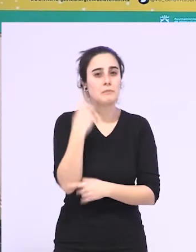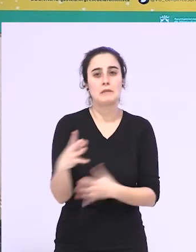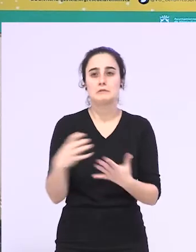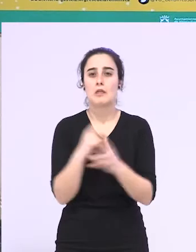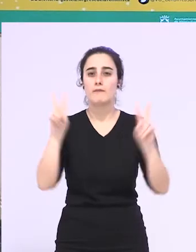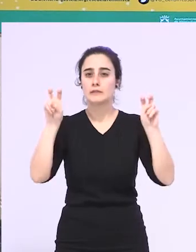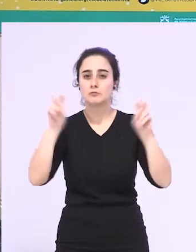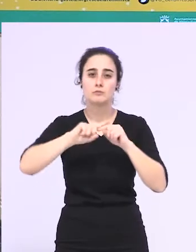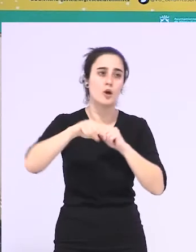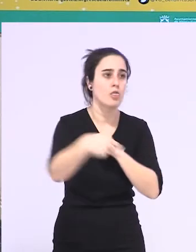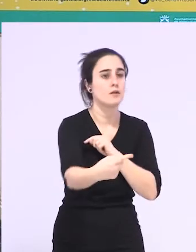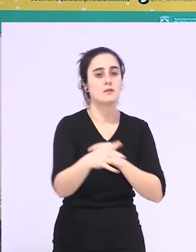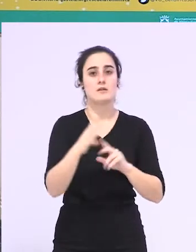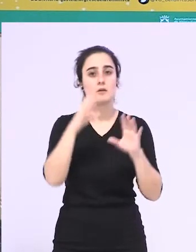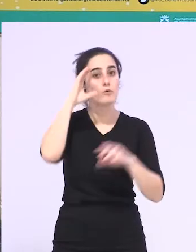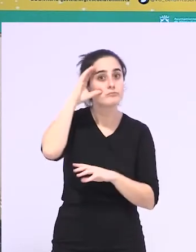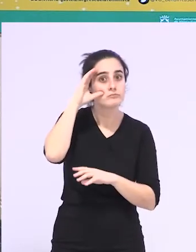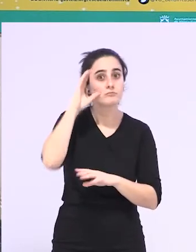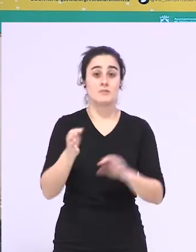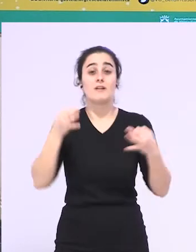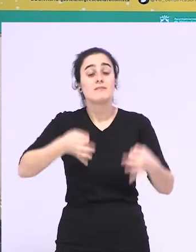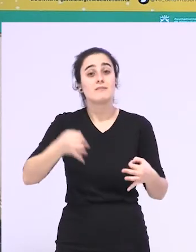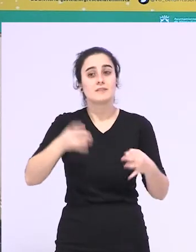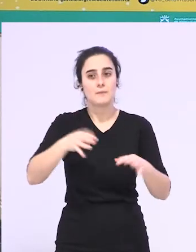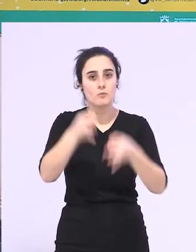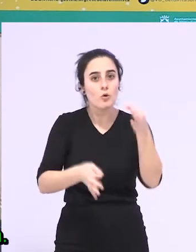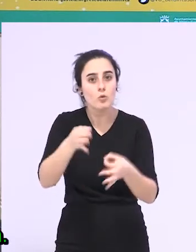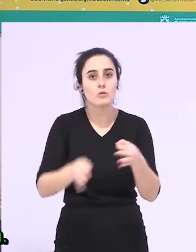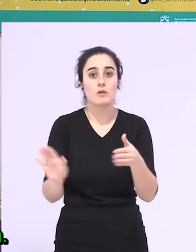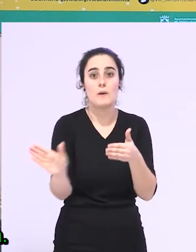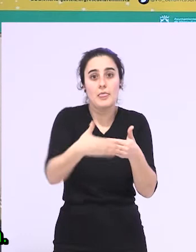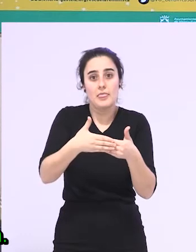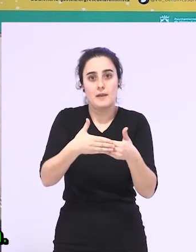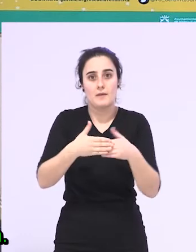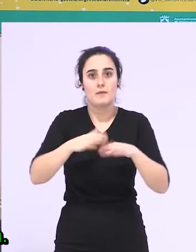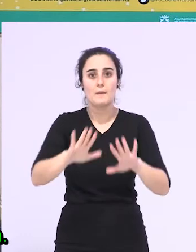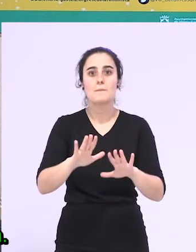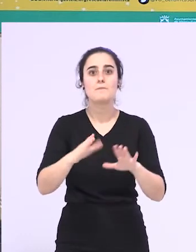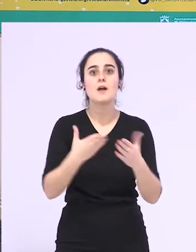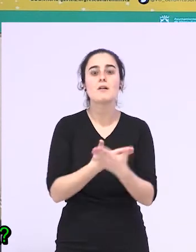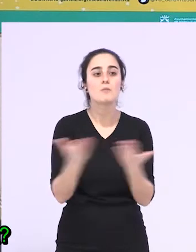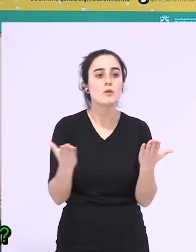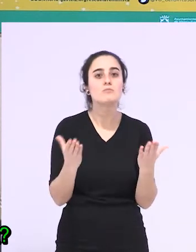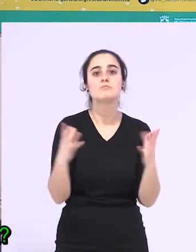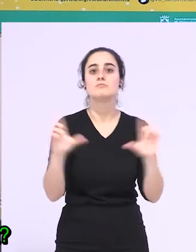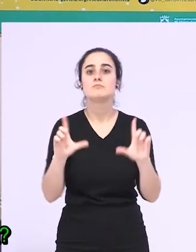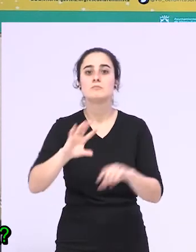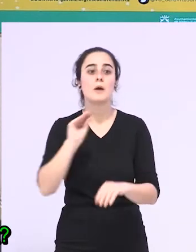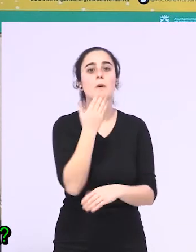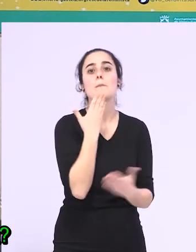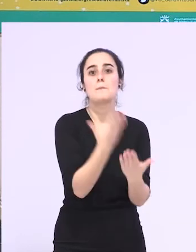gainera, kasu honetan epaiketa izan zen ateak itxita. Orduan, egunero ez zen informazio berririk, baina komunikabidei eskatzen zitzaien. Orduan zer egin